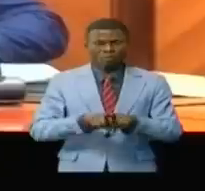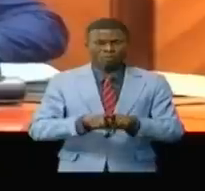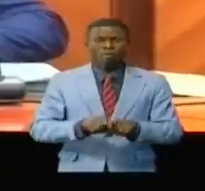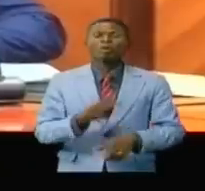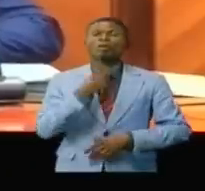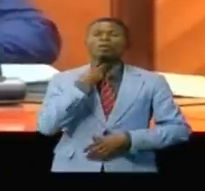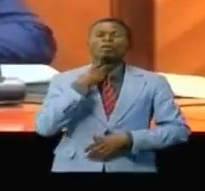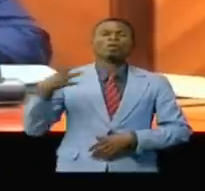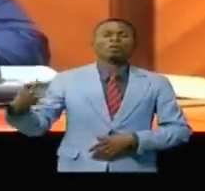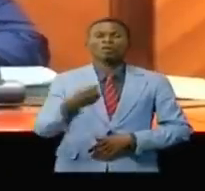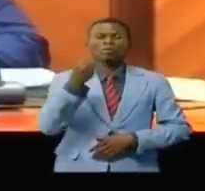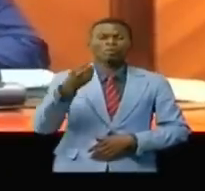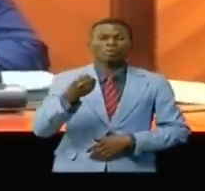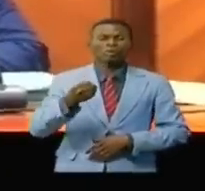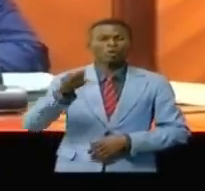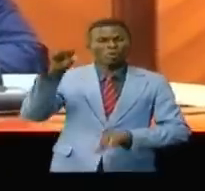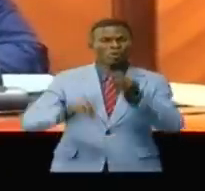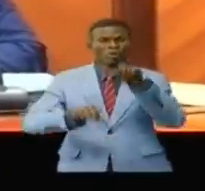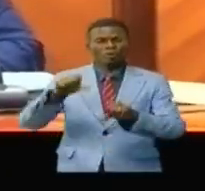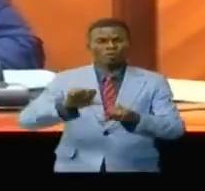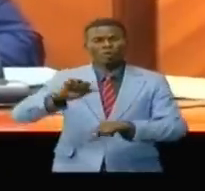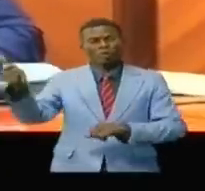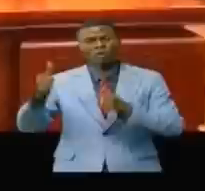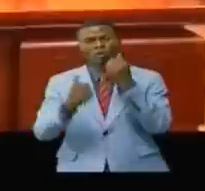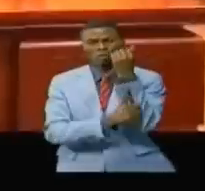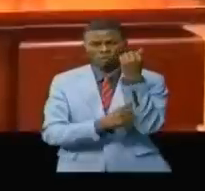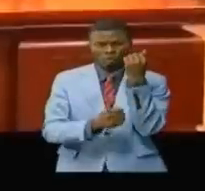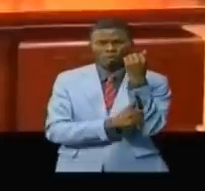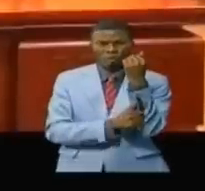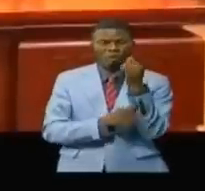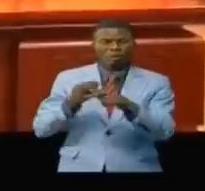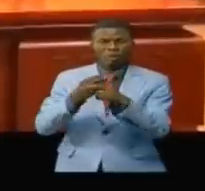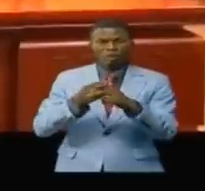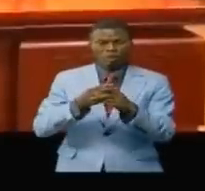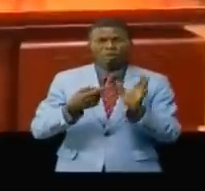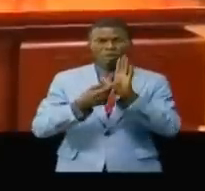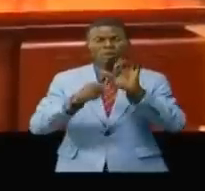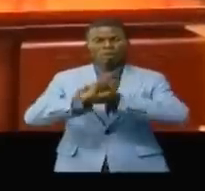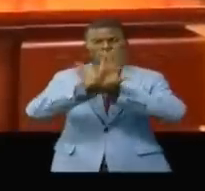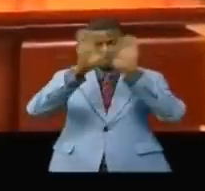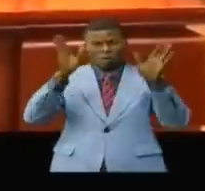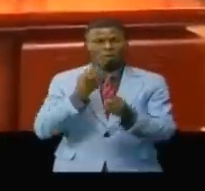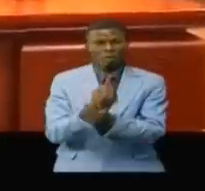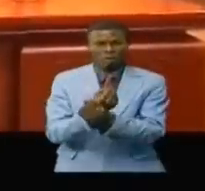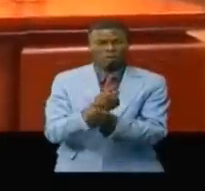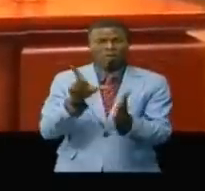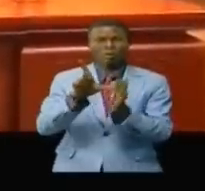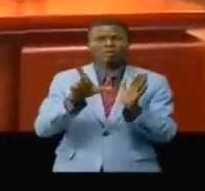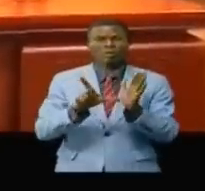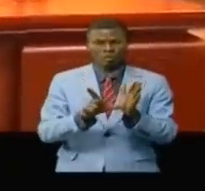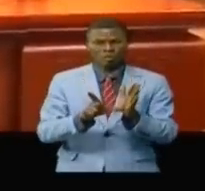ou acquis indûment par des tiers, à veiller à la transparence et au respect des lois.